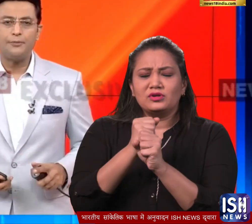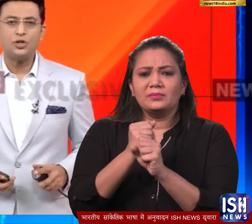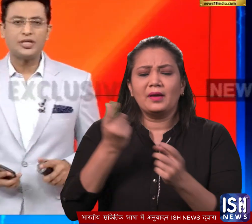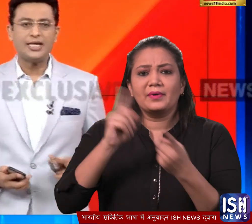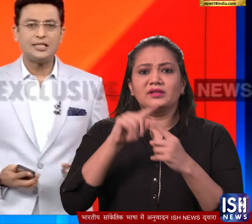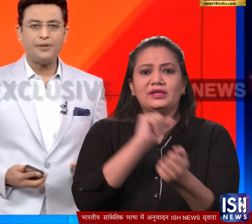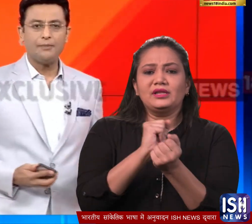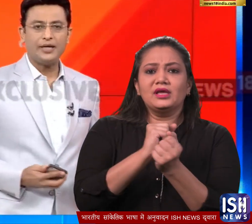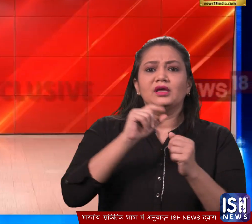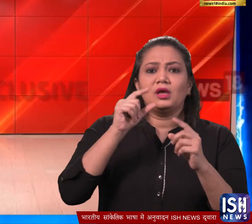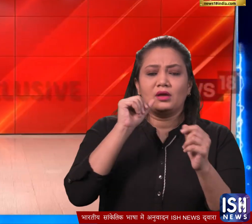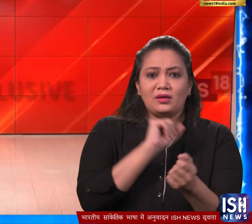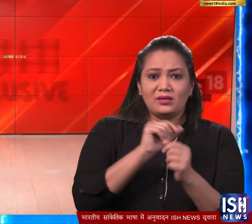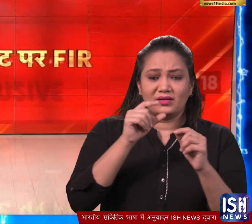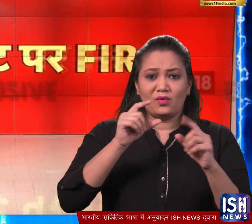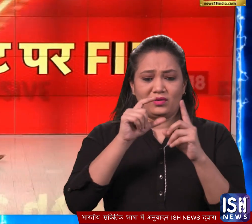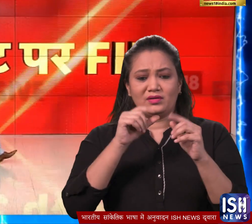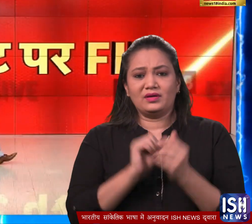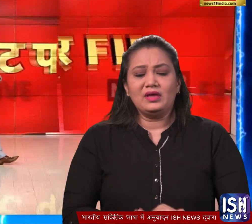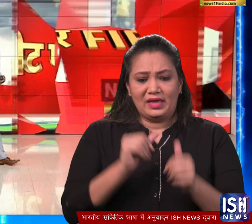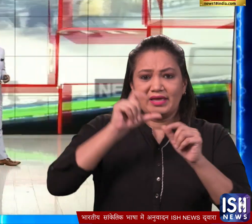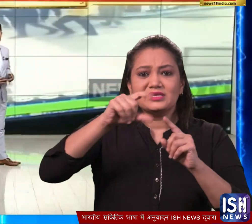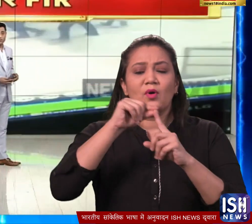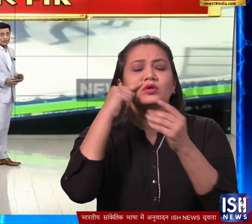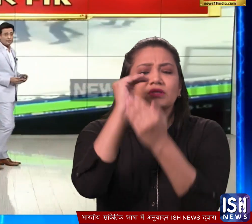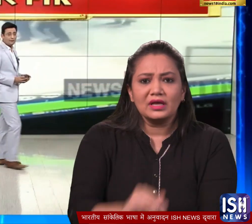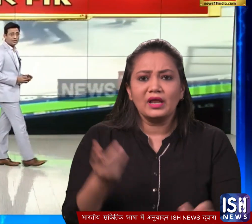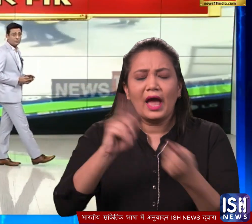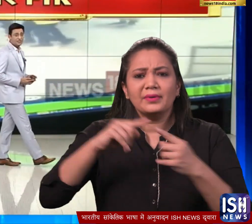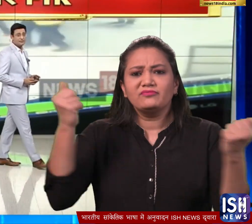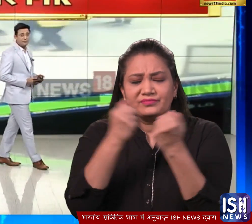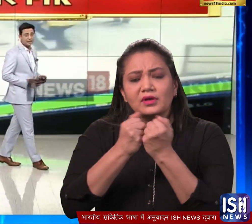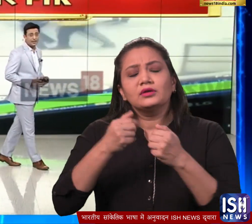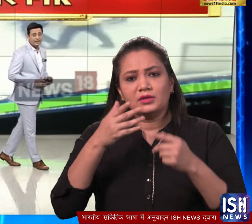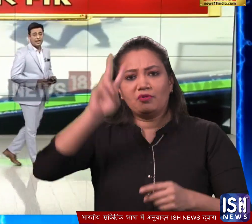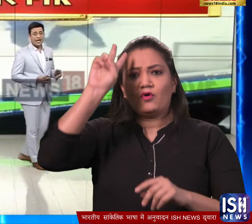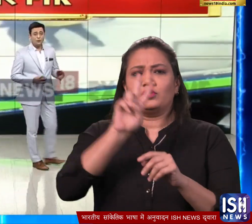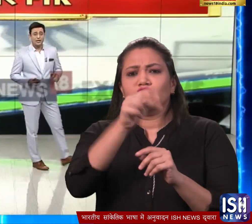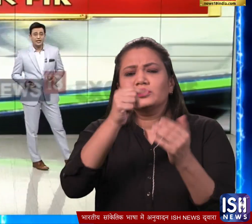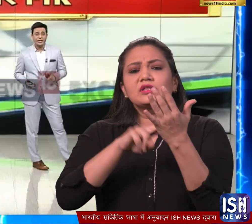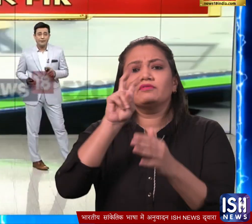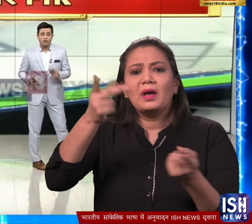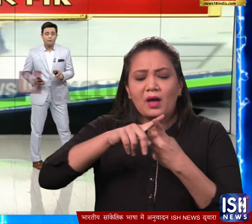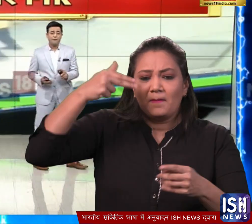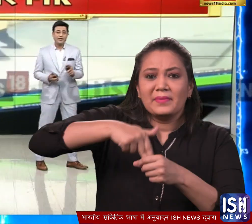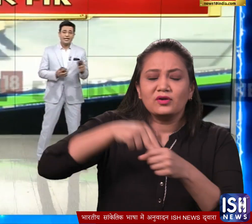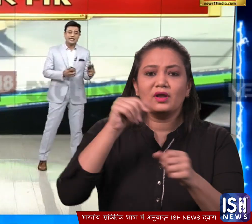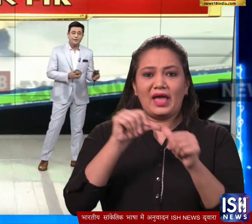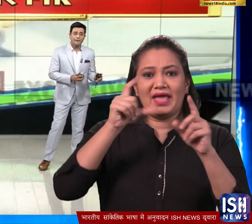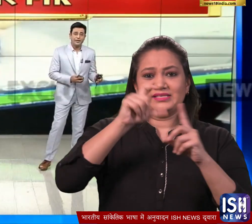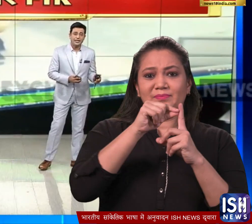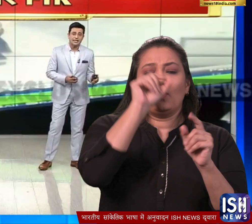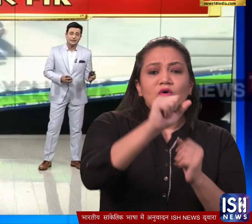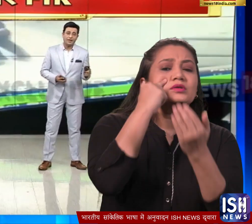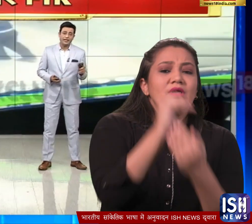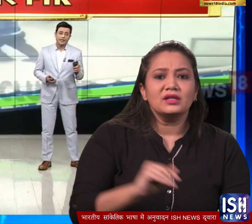में दिल्ली पुलिस के एसीपी के बेटे से हुई मारपीट के मामले में एफआईआर दर्ज हो गई। यह मामला 26 नवंबर का है। आरोप लगा कि एक पेट्रोल पंप पर एसीपी